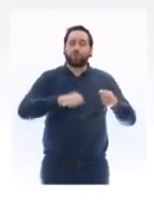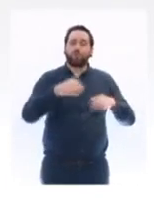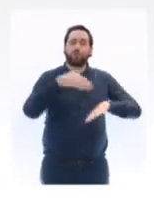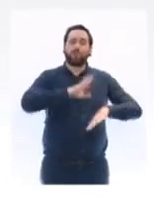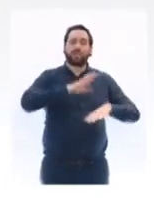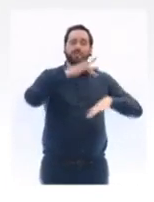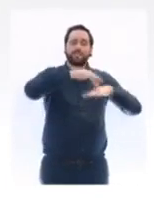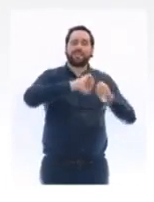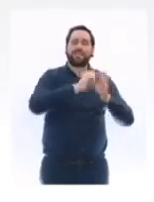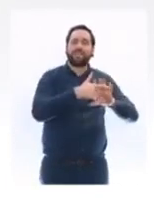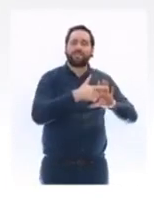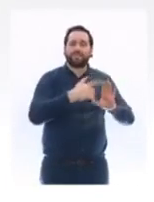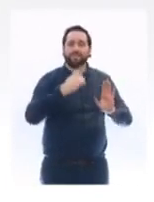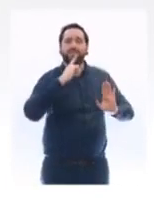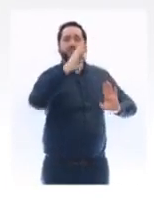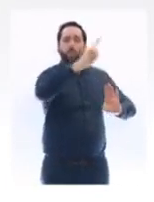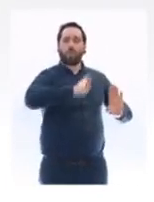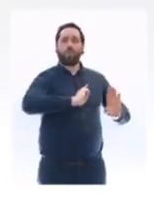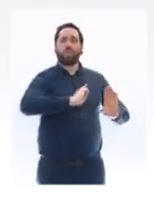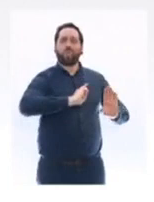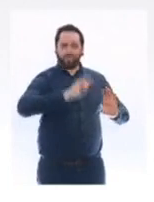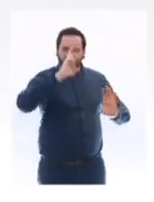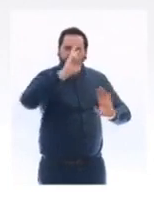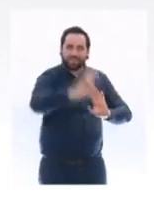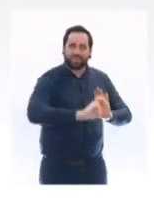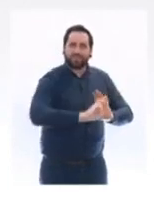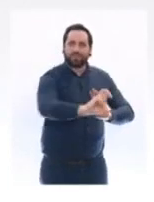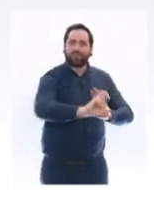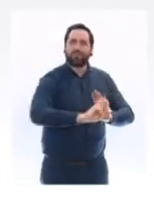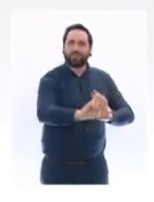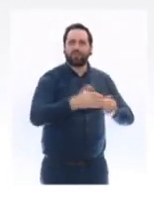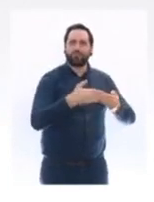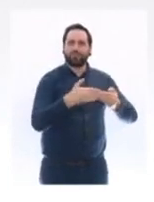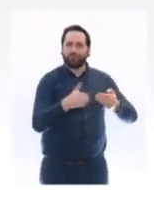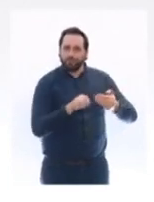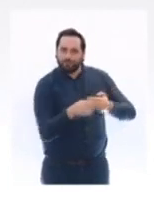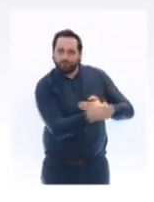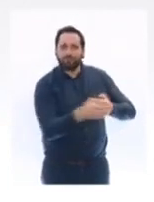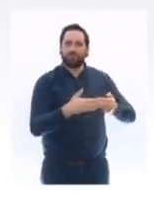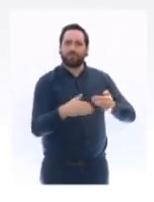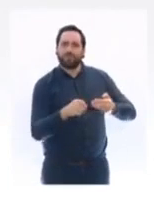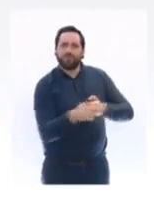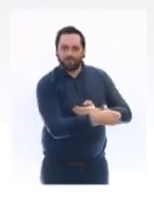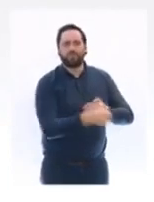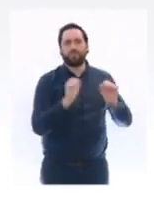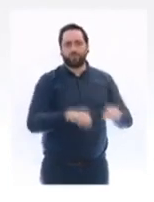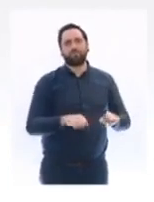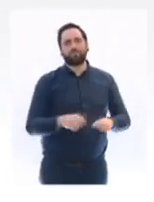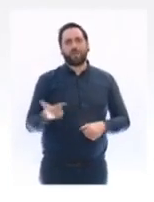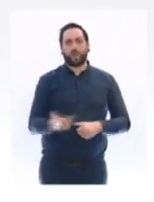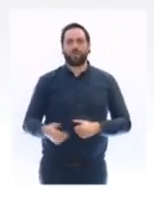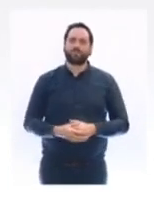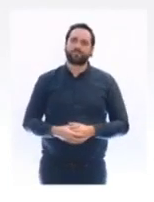de maintien des travaux pratiques et des ateliers dans le strict respect des conditions sanitaires doivent encore être